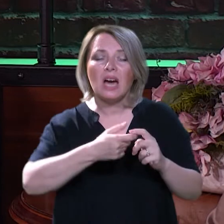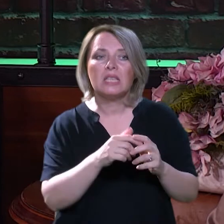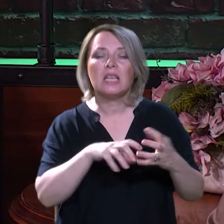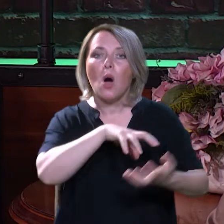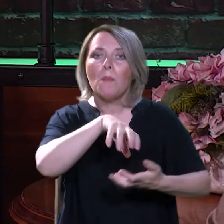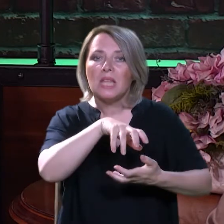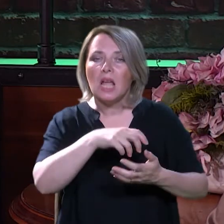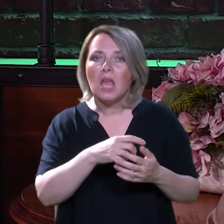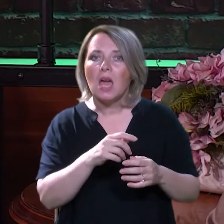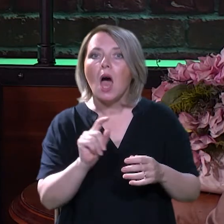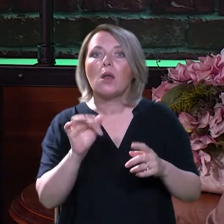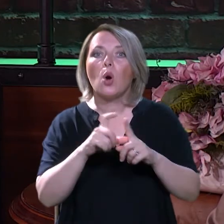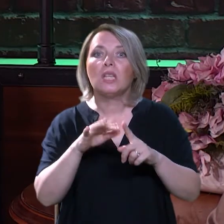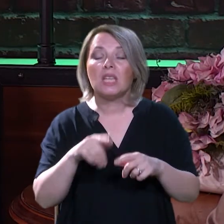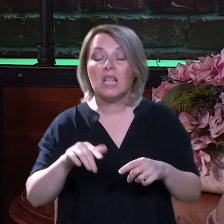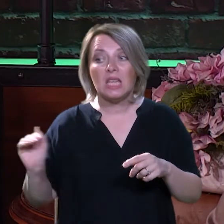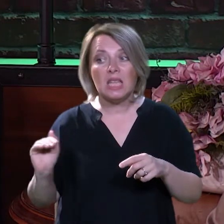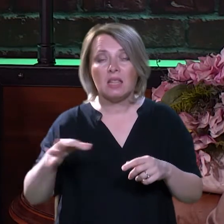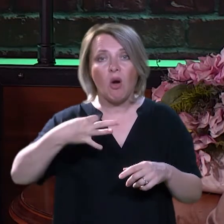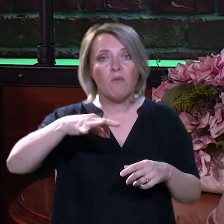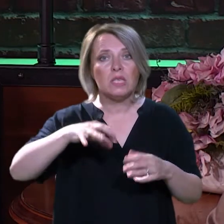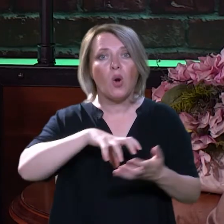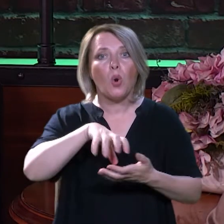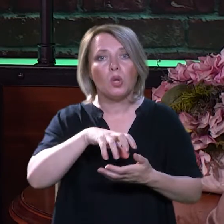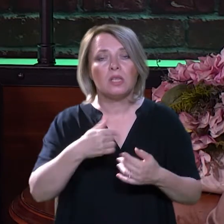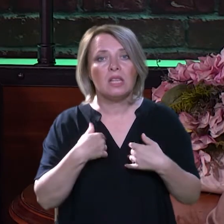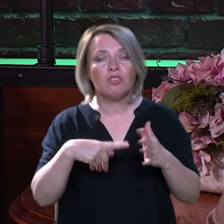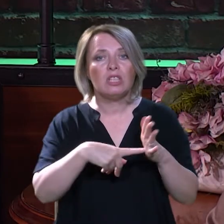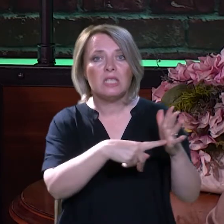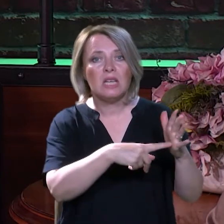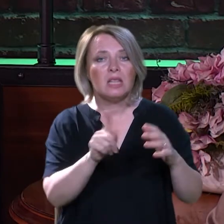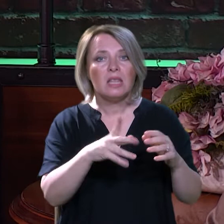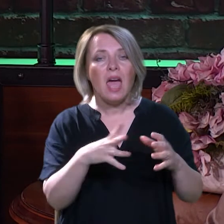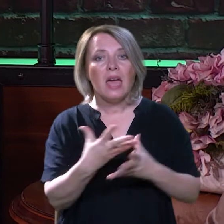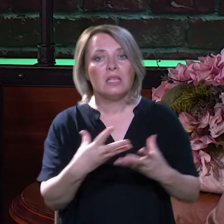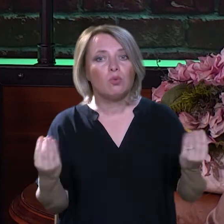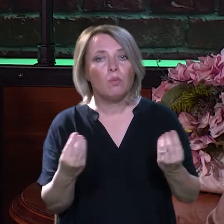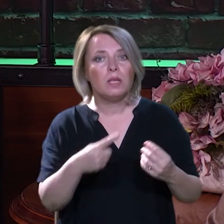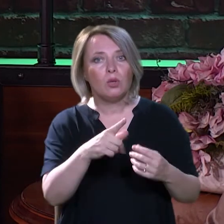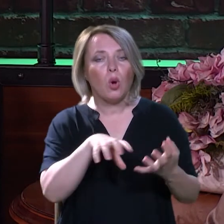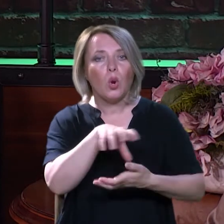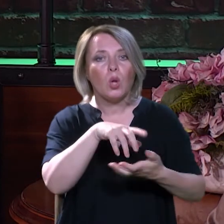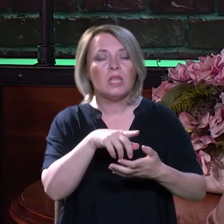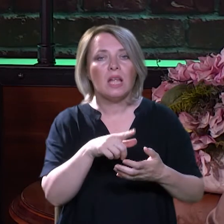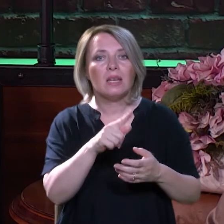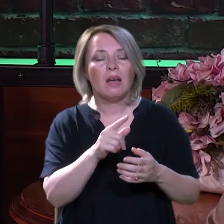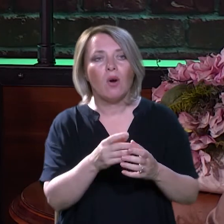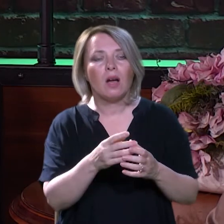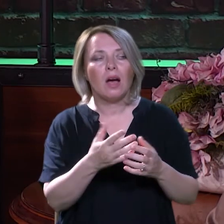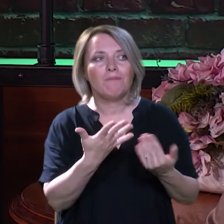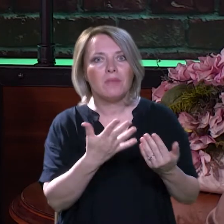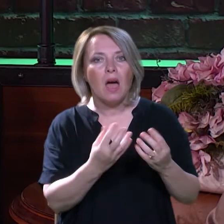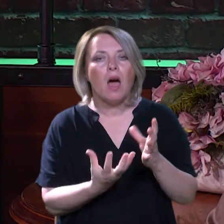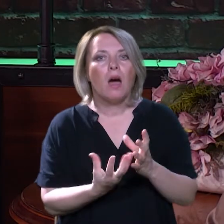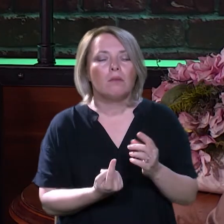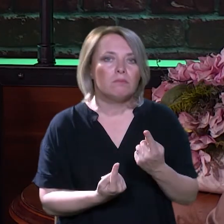odgovoran za to dijete i to je dijete ovisno o tom roditelju. Znači naš je nekakav cilj ne izgubiti tog roditelja, nego ga